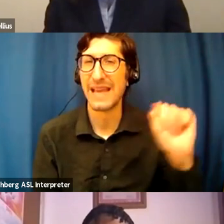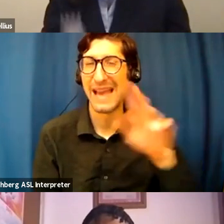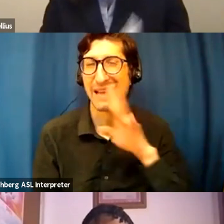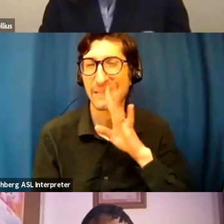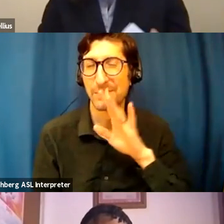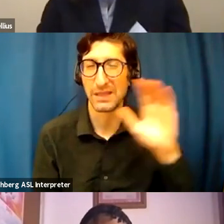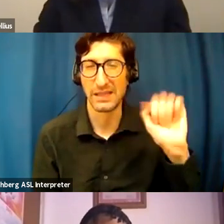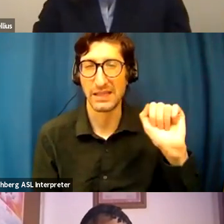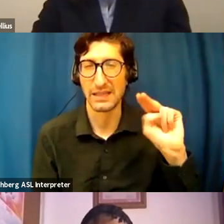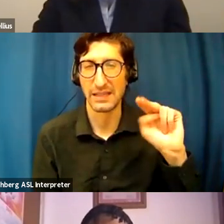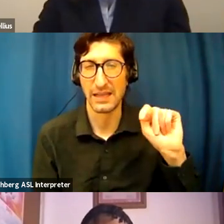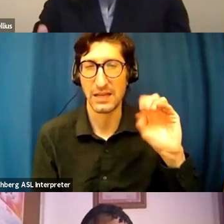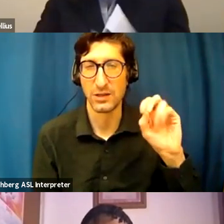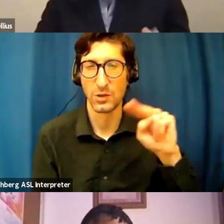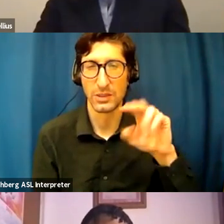我的同事Terry和我都会是